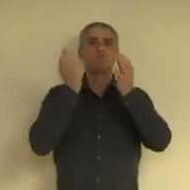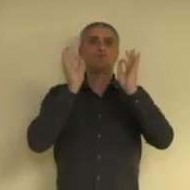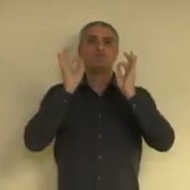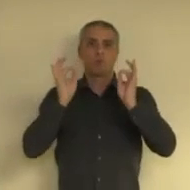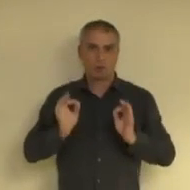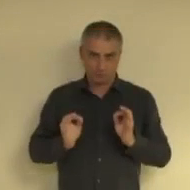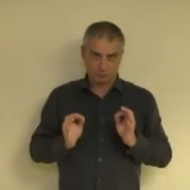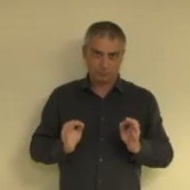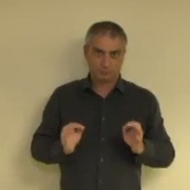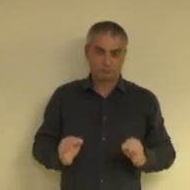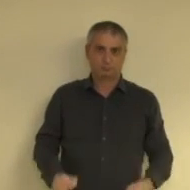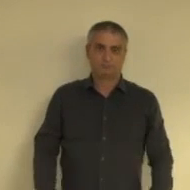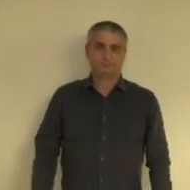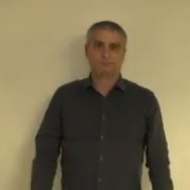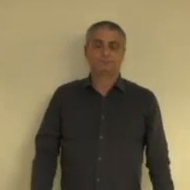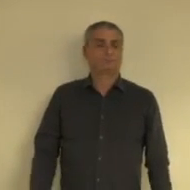מיוחדים.